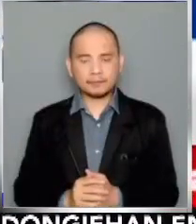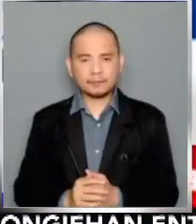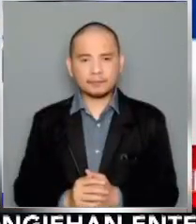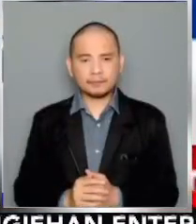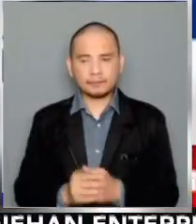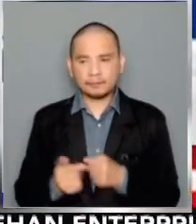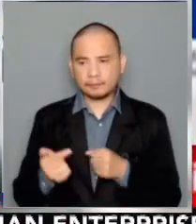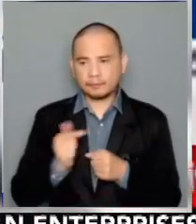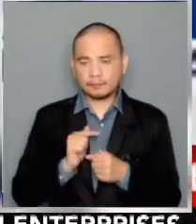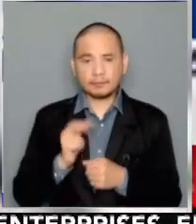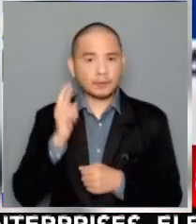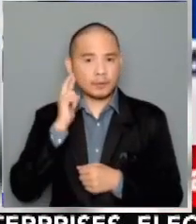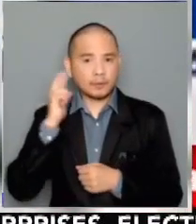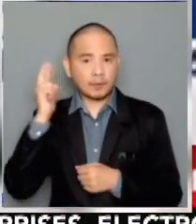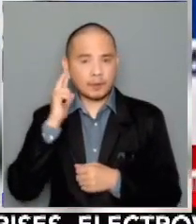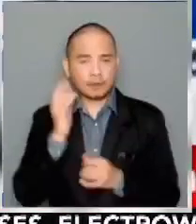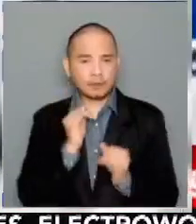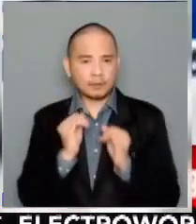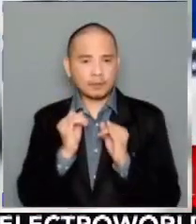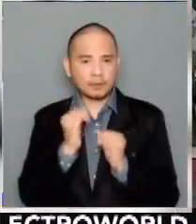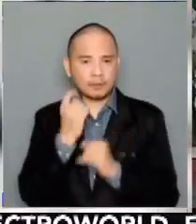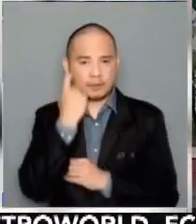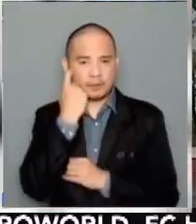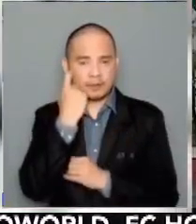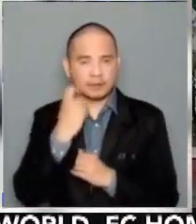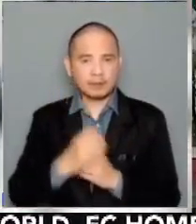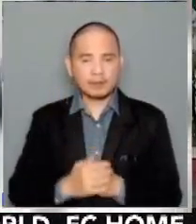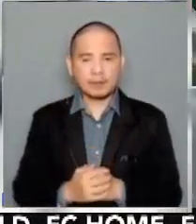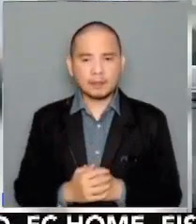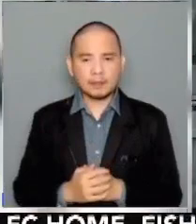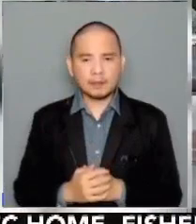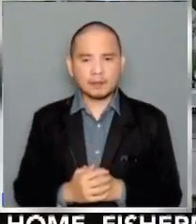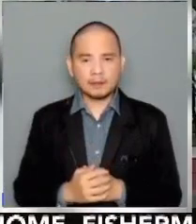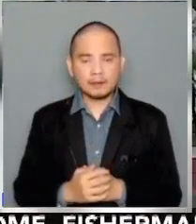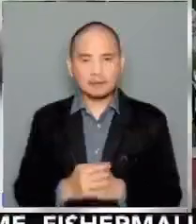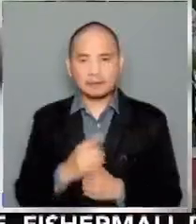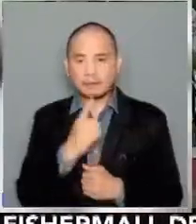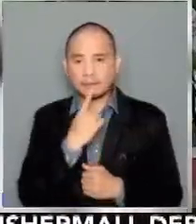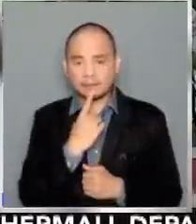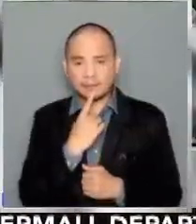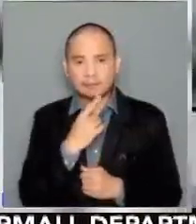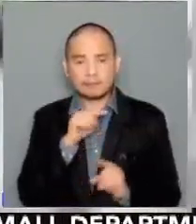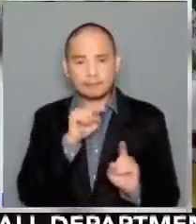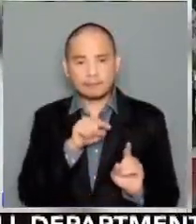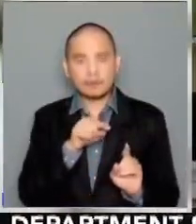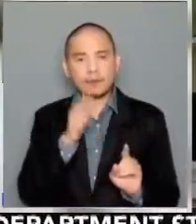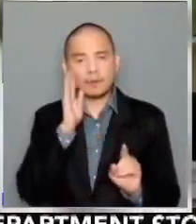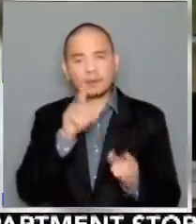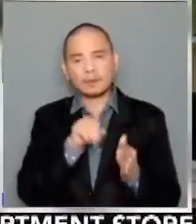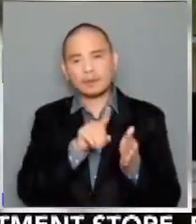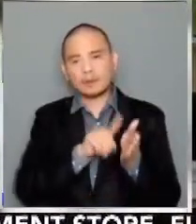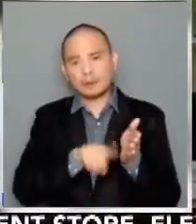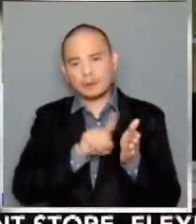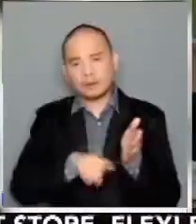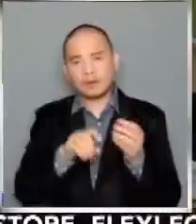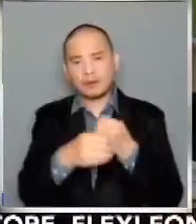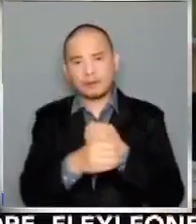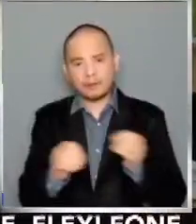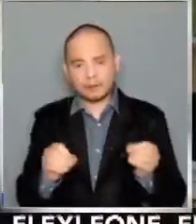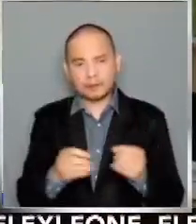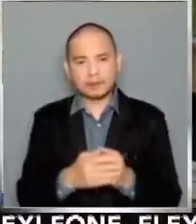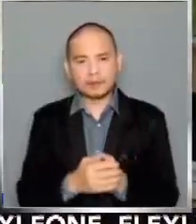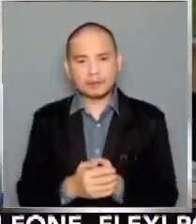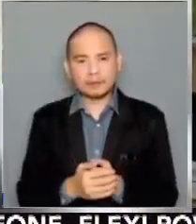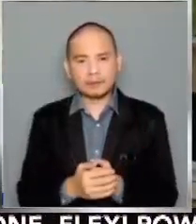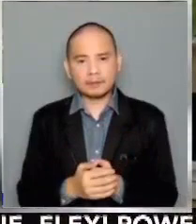Radio DZWB kanina, sinabi ni Martinez na iniimbestigahan ng kanyang opisina ang multi-millionaire guard na empleyado